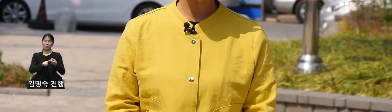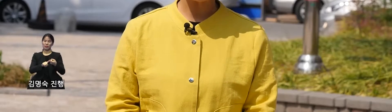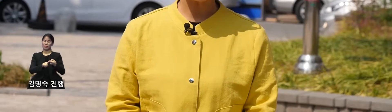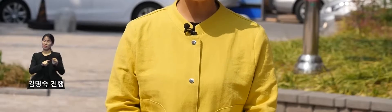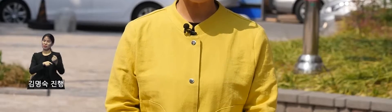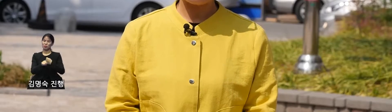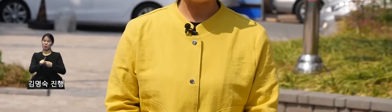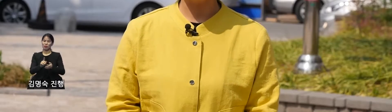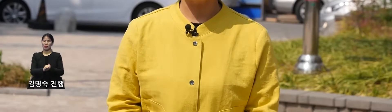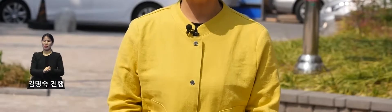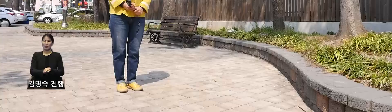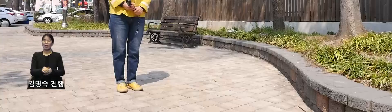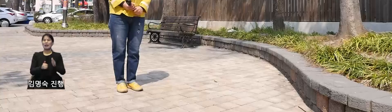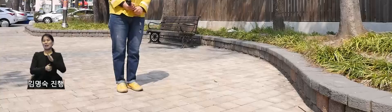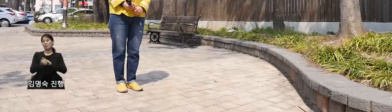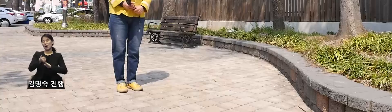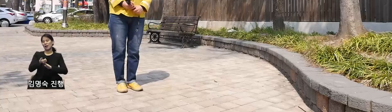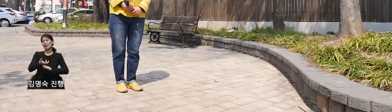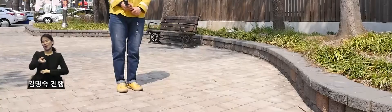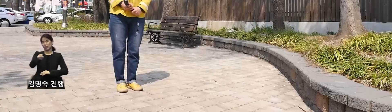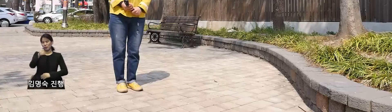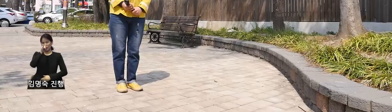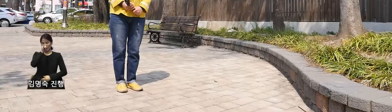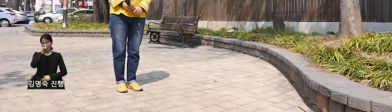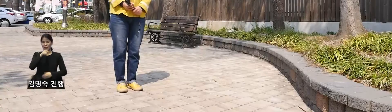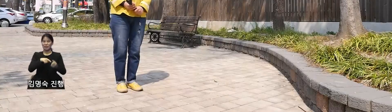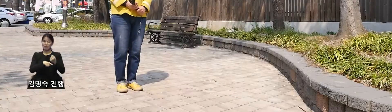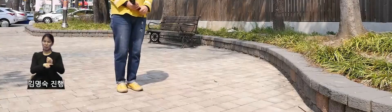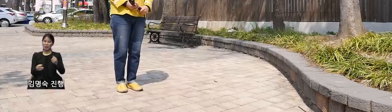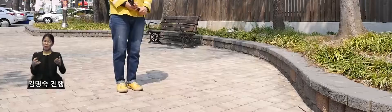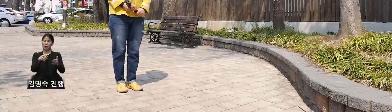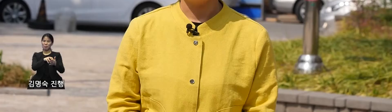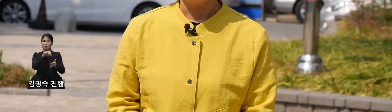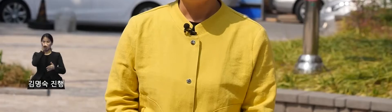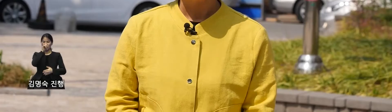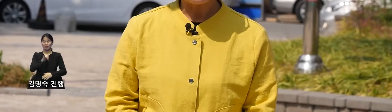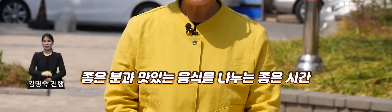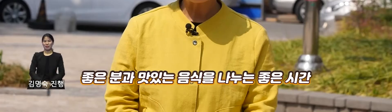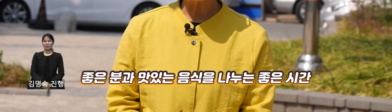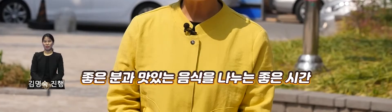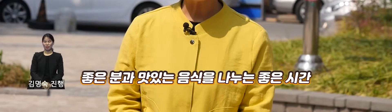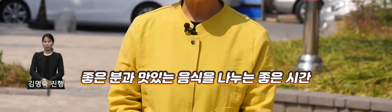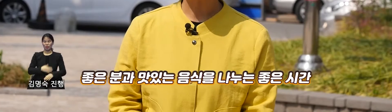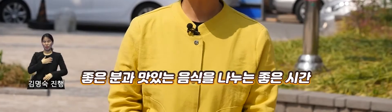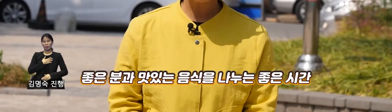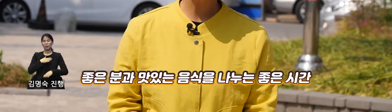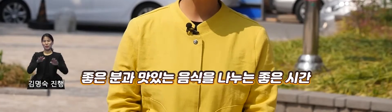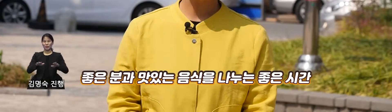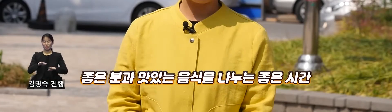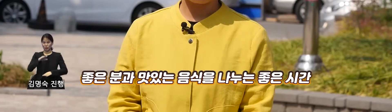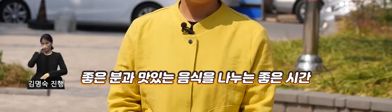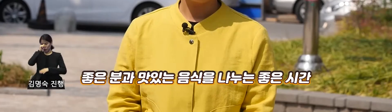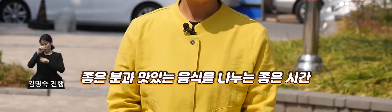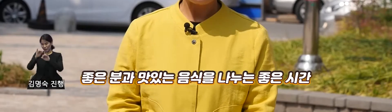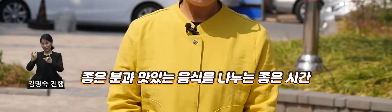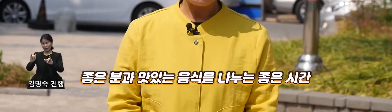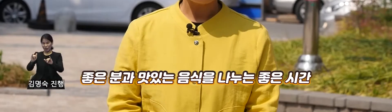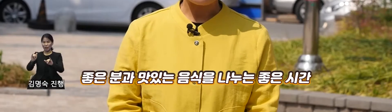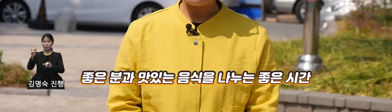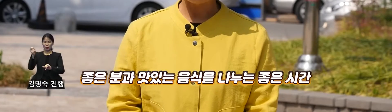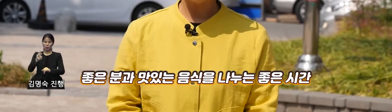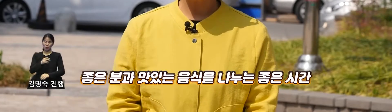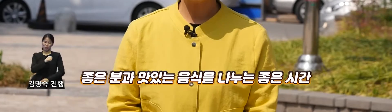그만큼 희망적이다라는 의미를 포함하고 있는 거 아닌가 싶은데요. 저는 오늘 좋은 분과